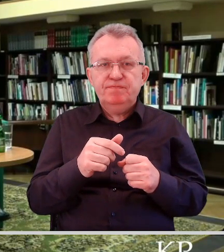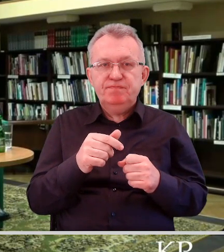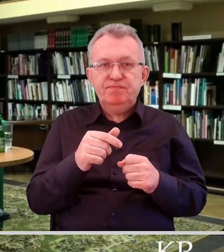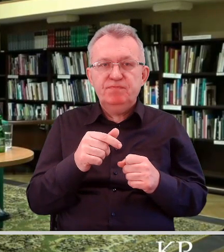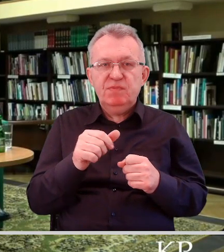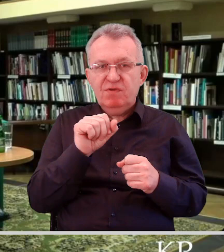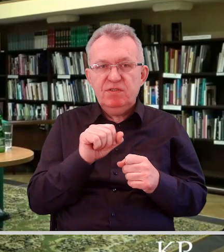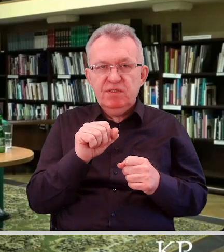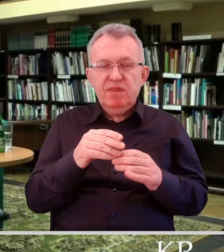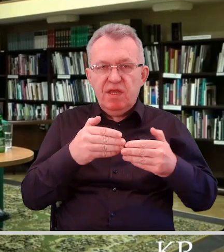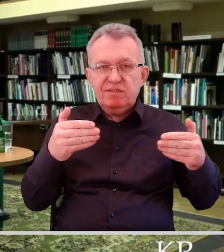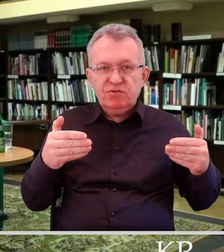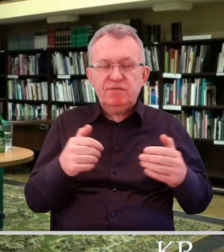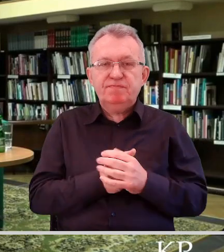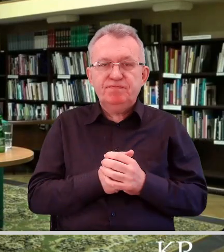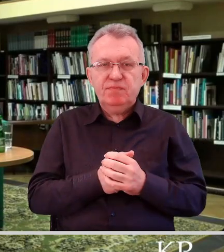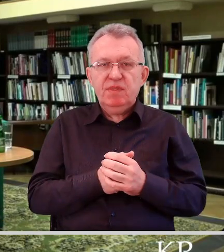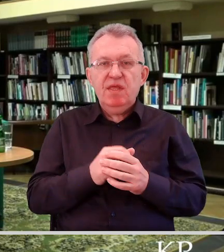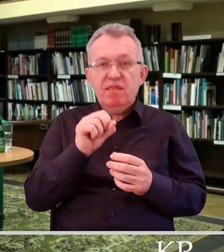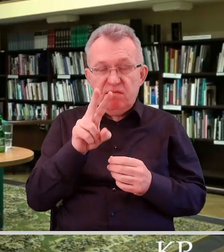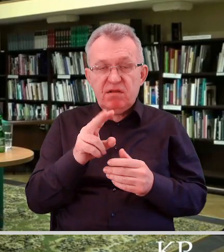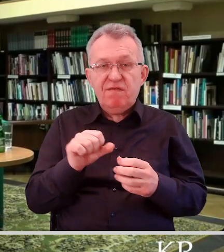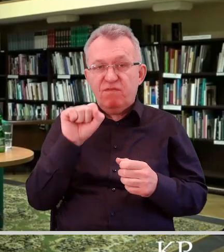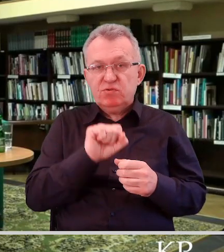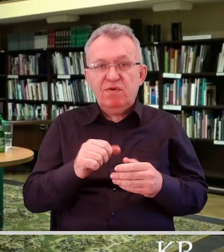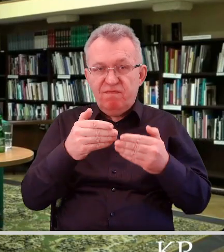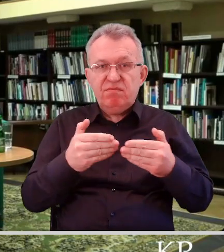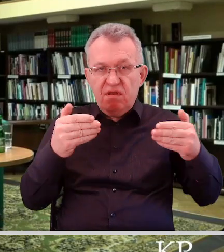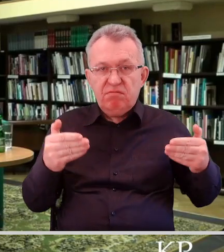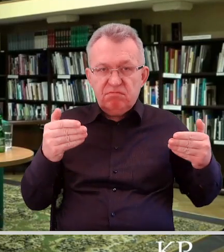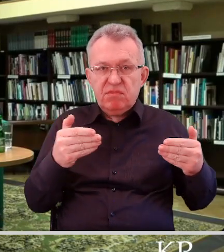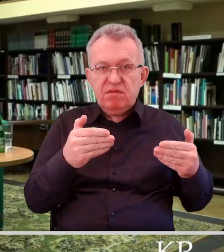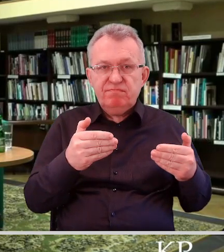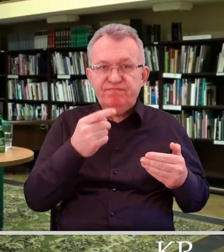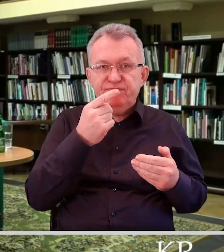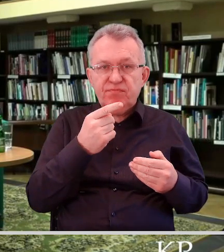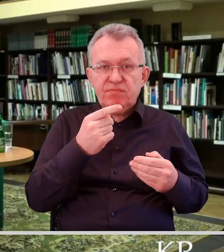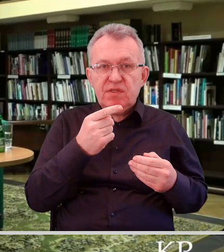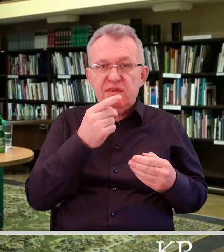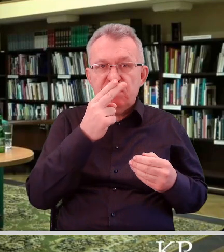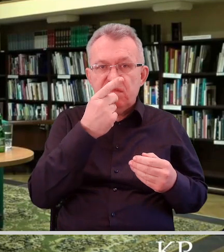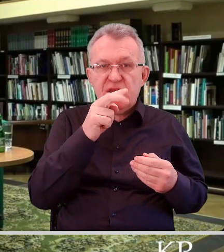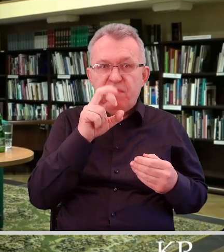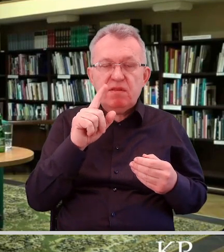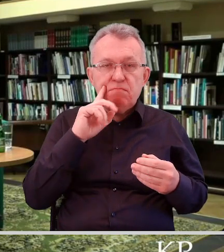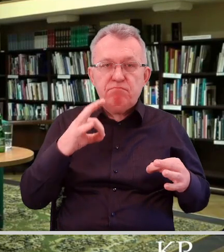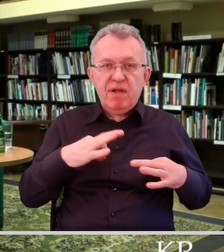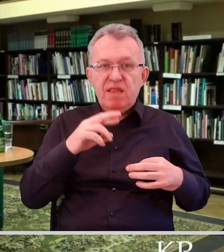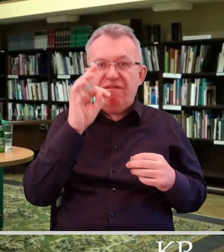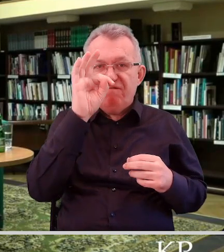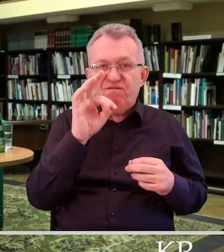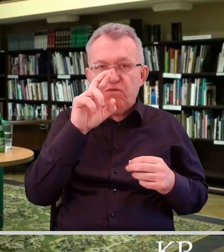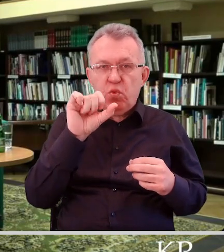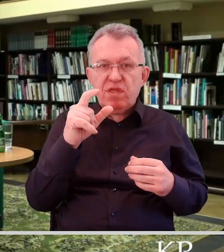we Wrocławskim Teatrze. Tak, Wrocławski Teatr Dramatyczny, tak się nazywa. Pani Furia tam wręcz jakieś